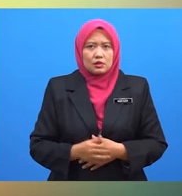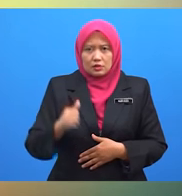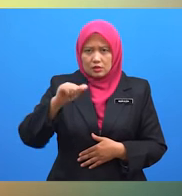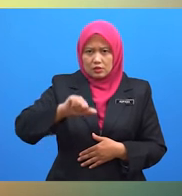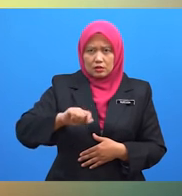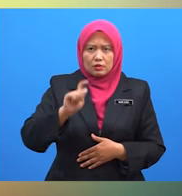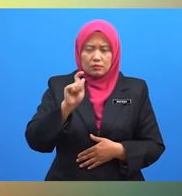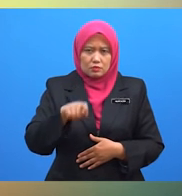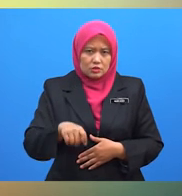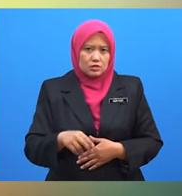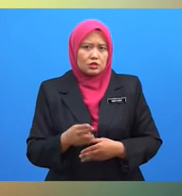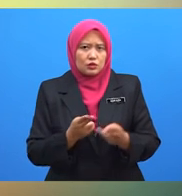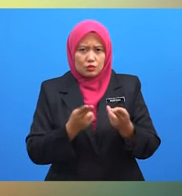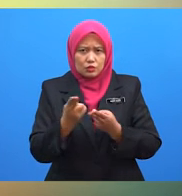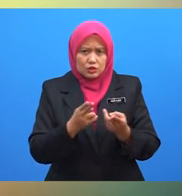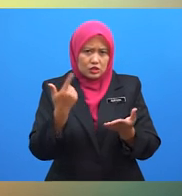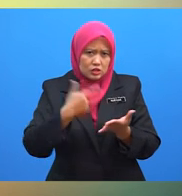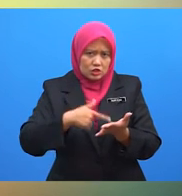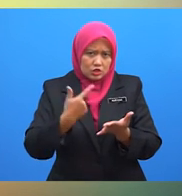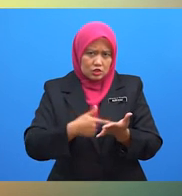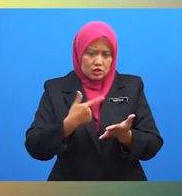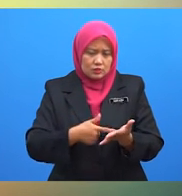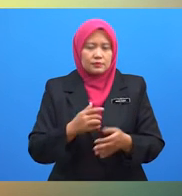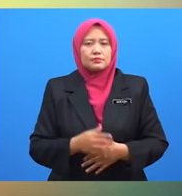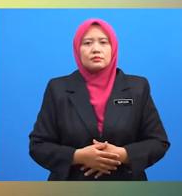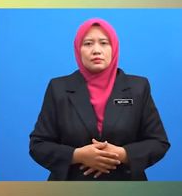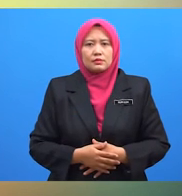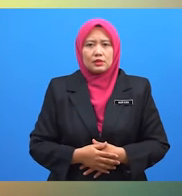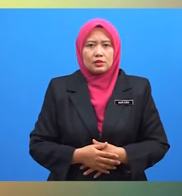untuk terus berjaya. Baiklah, salam sayang dari